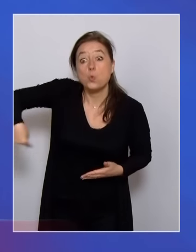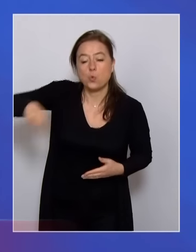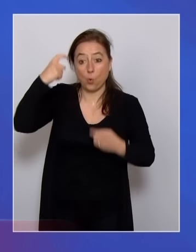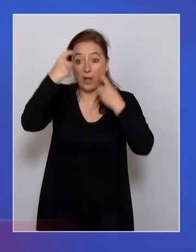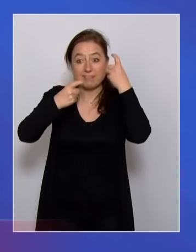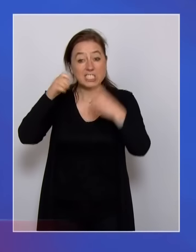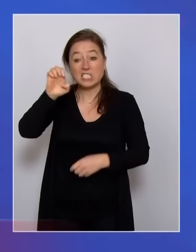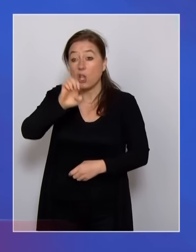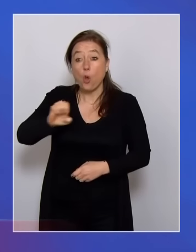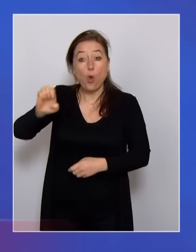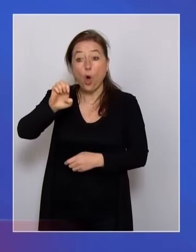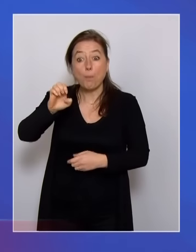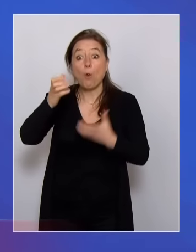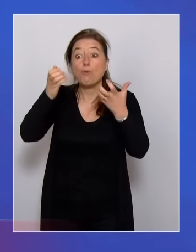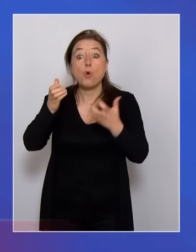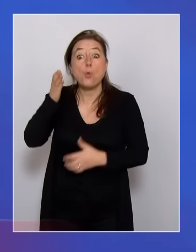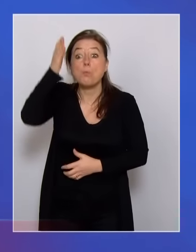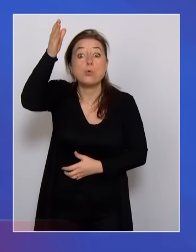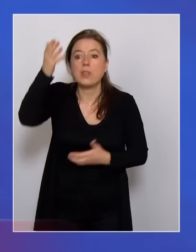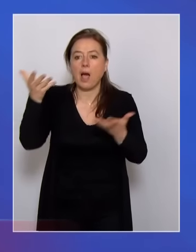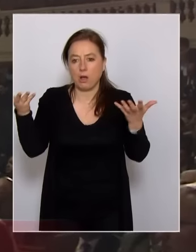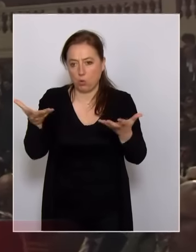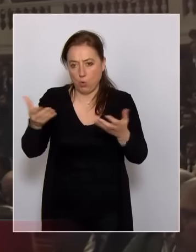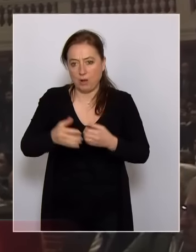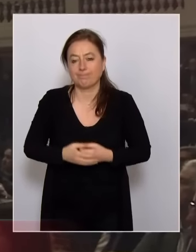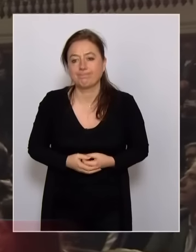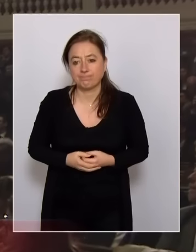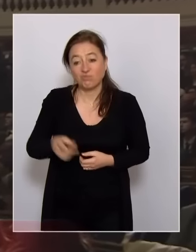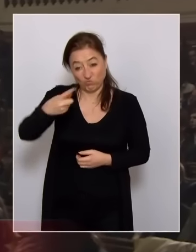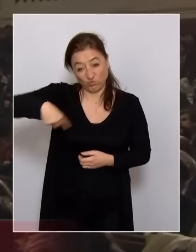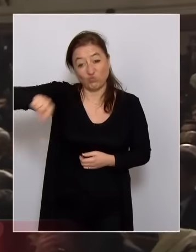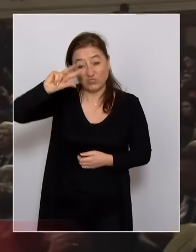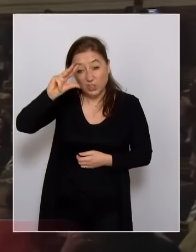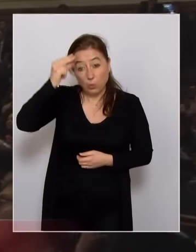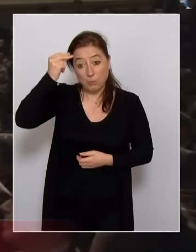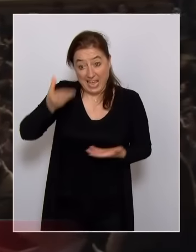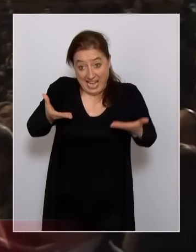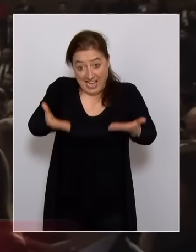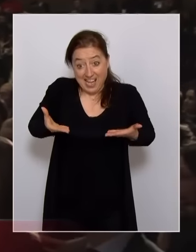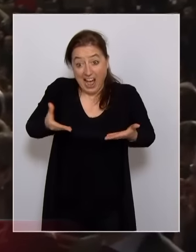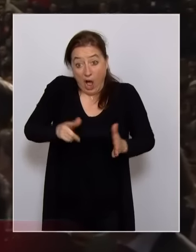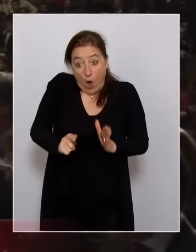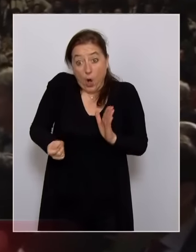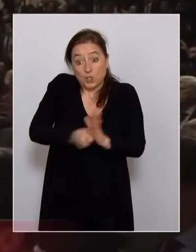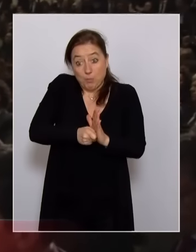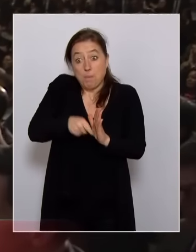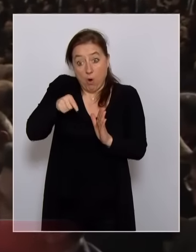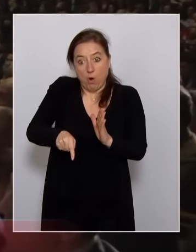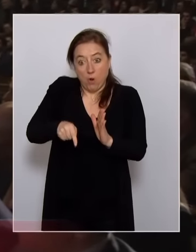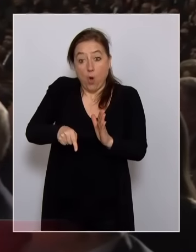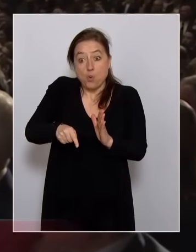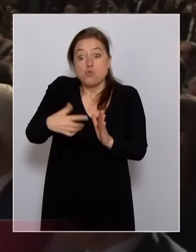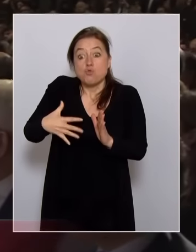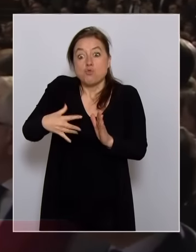mais vous l'avez compris nous vivons un moment décisif notre Europe peut mourir je vous le disais